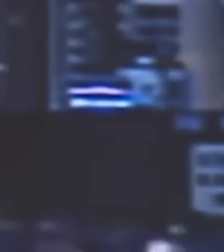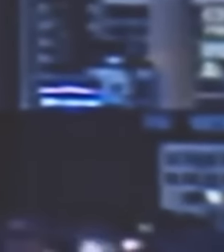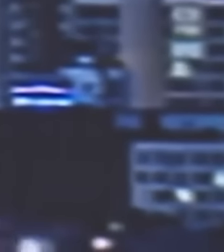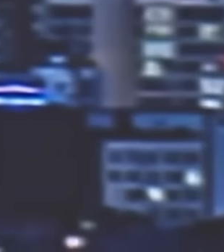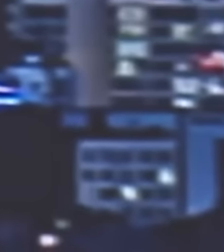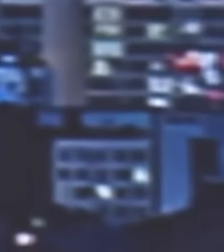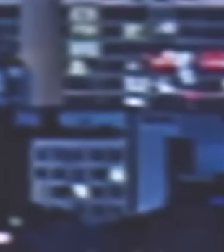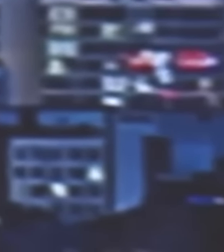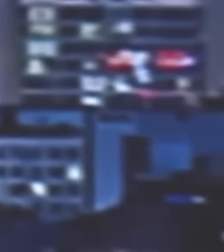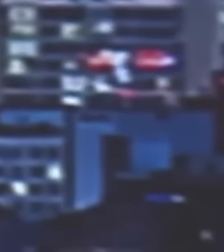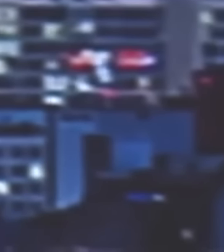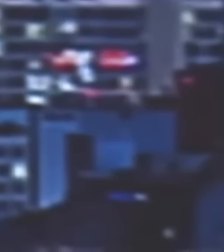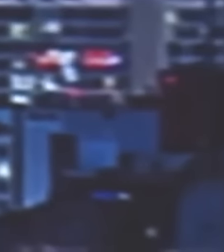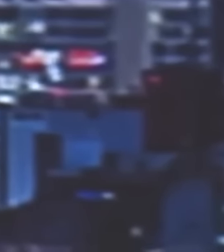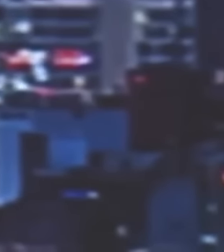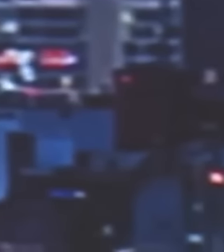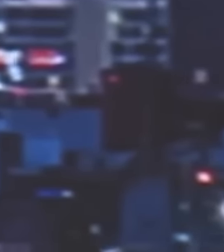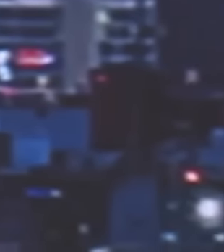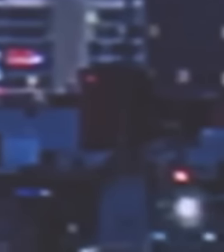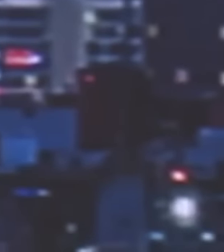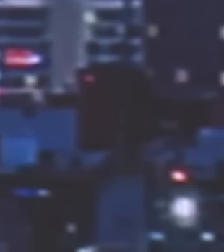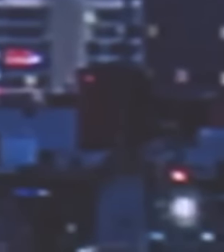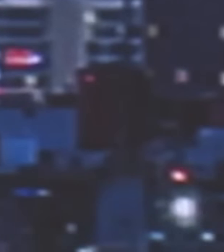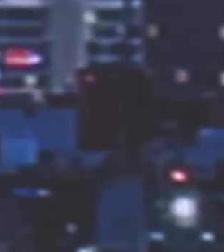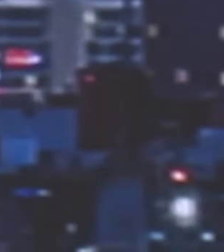50분 뉴스룸에서 뵙겠습니다